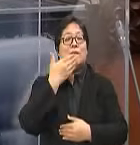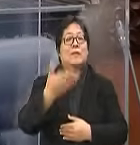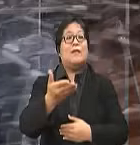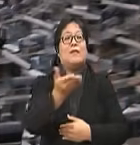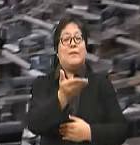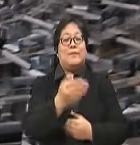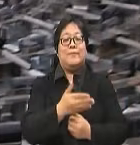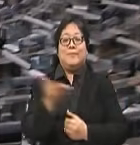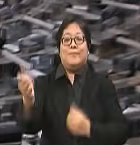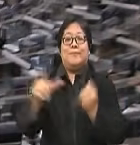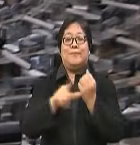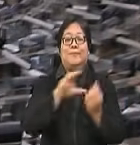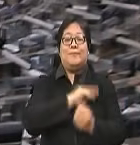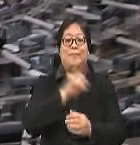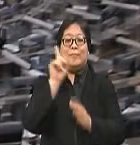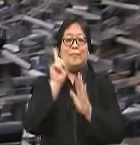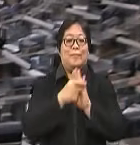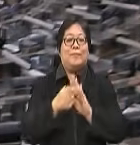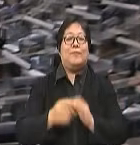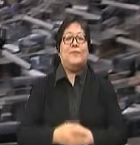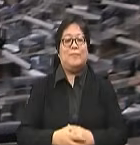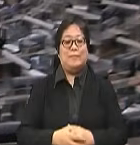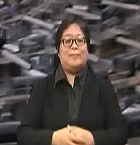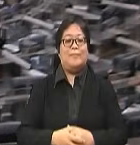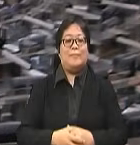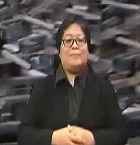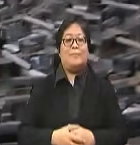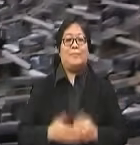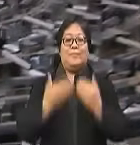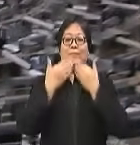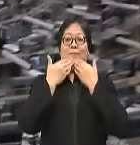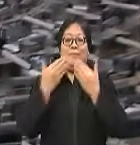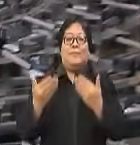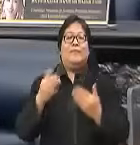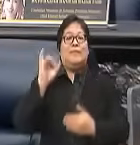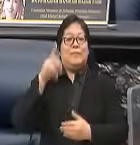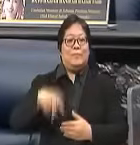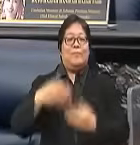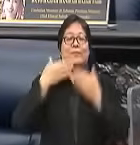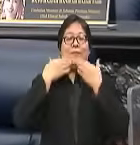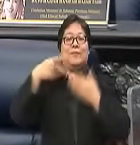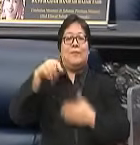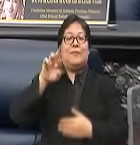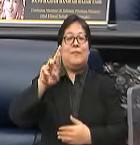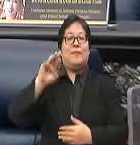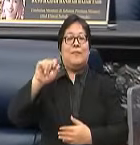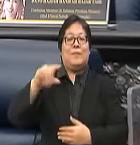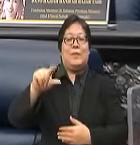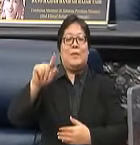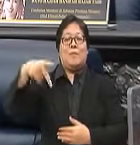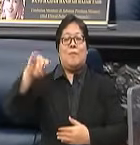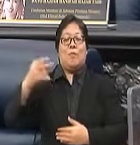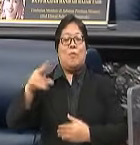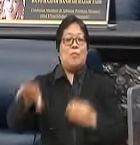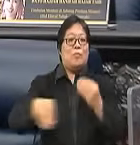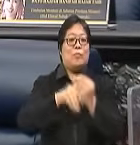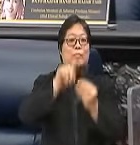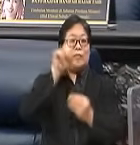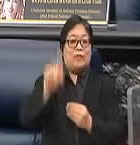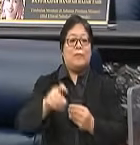tanpa usil e5571 ini sebab kasir transfer maksimal tanpa uh soalan tambahan ini